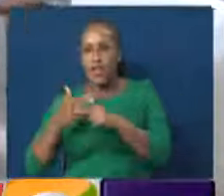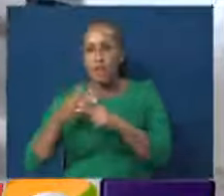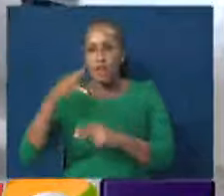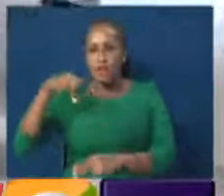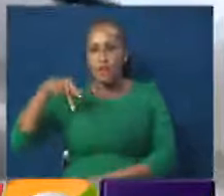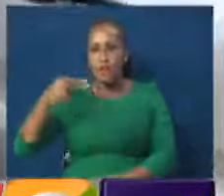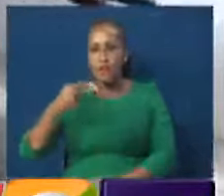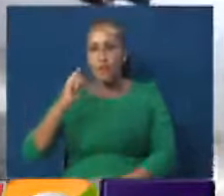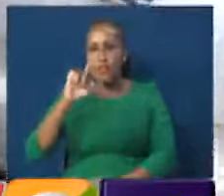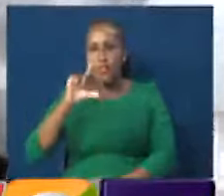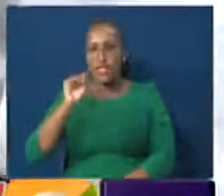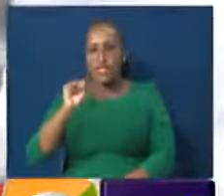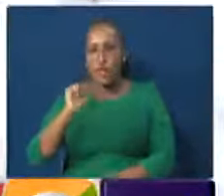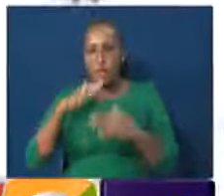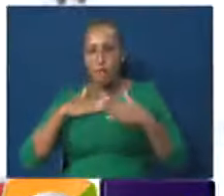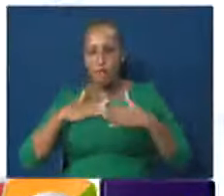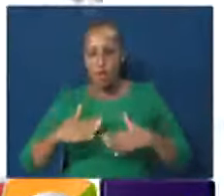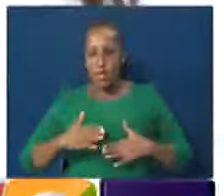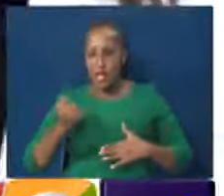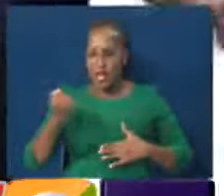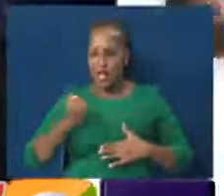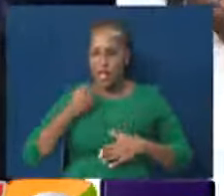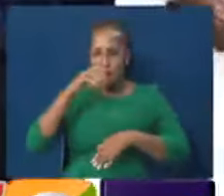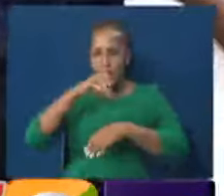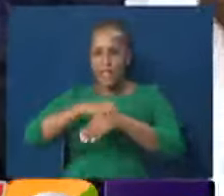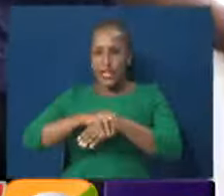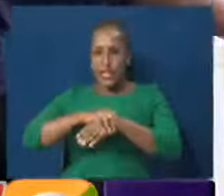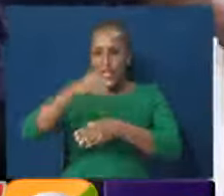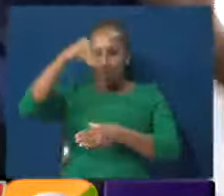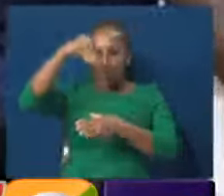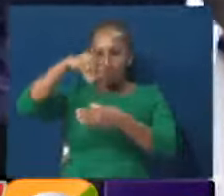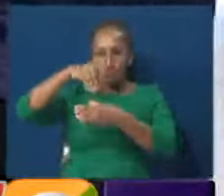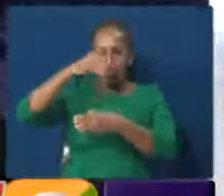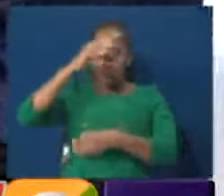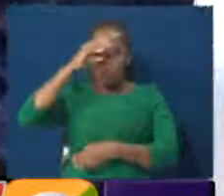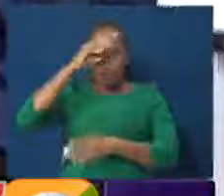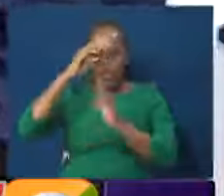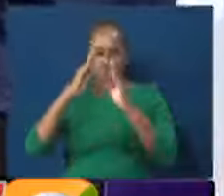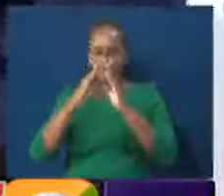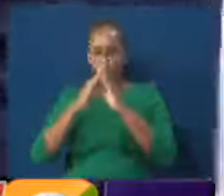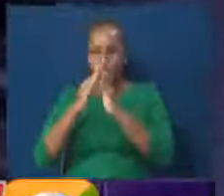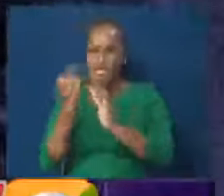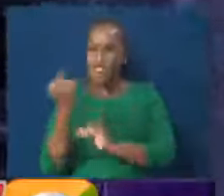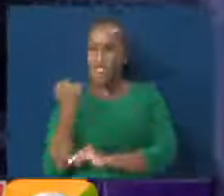Ambithi. Mwili wa Mwende ulipatikana kwenye shimo la choo hapo jana.